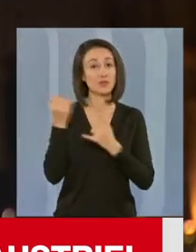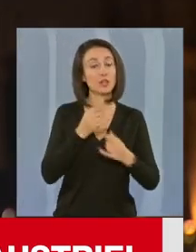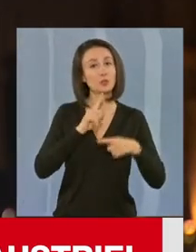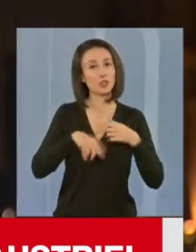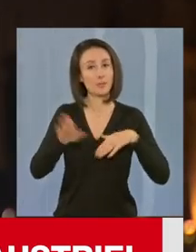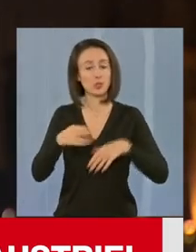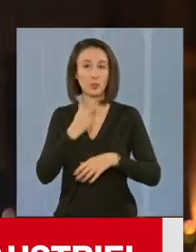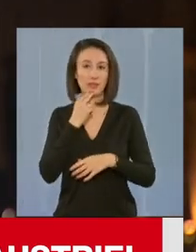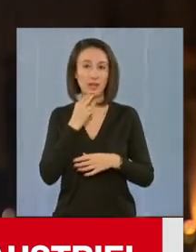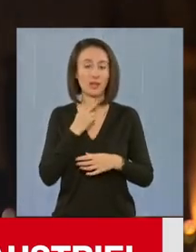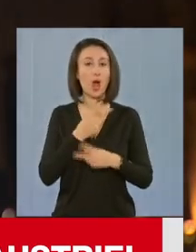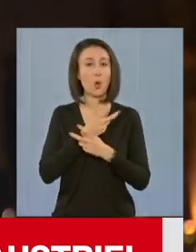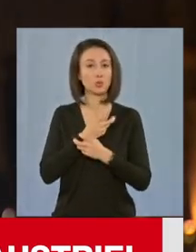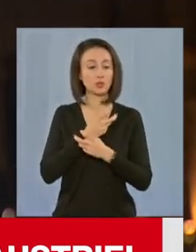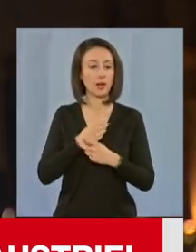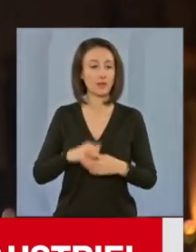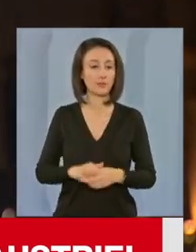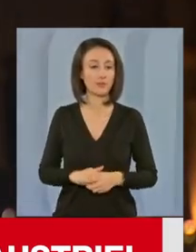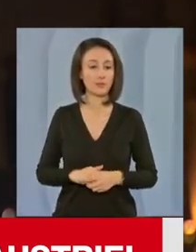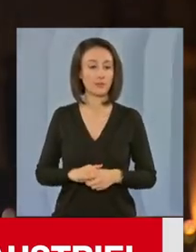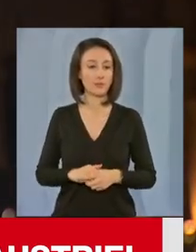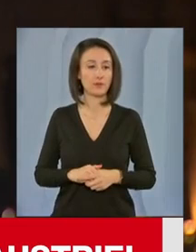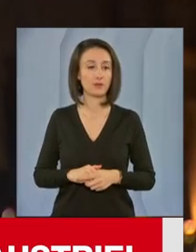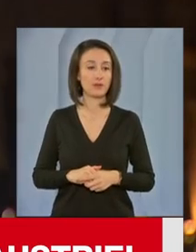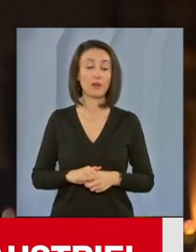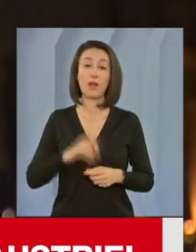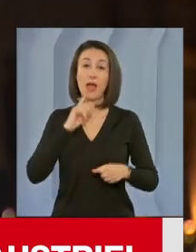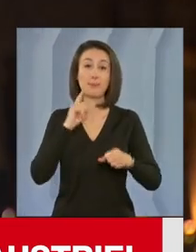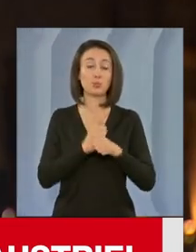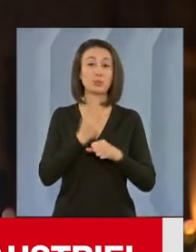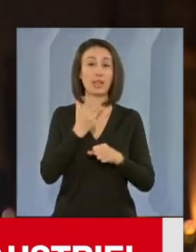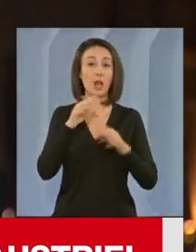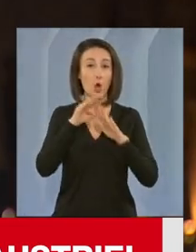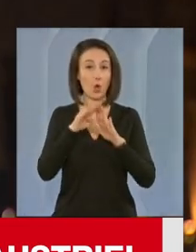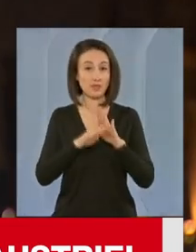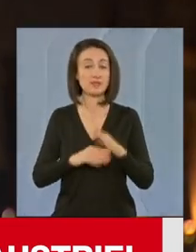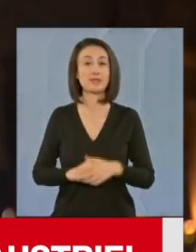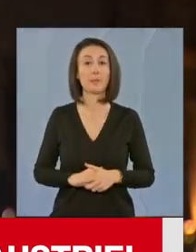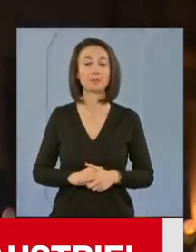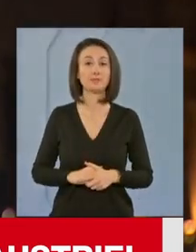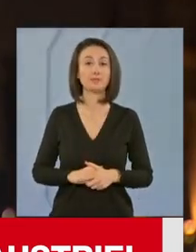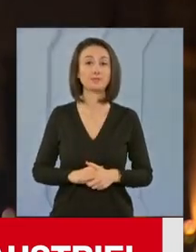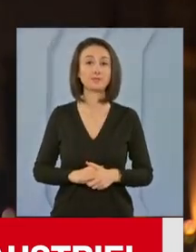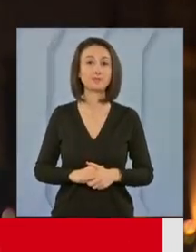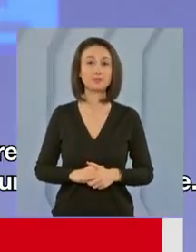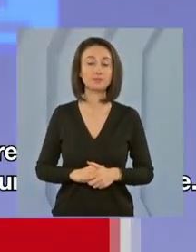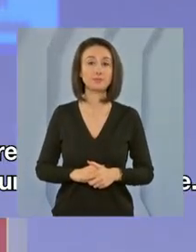ce ministrul de interne austriac, Gerd Karner, a impus trei condiții în schimbul aderării la Air Schengen.